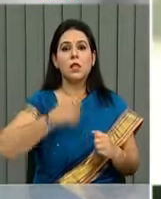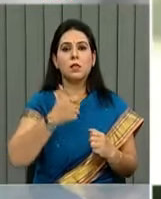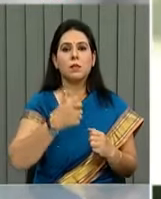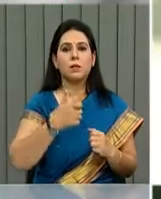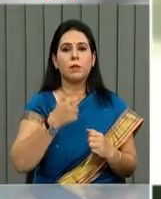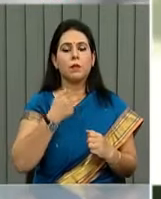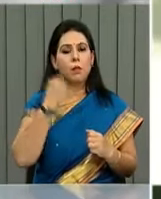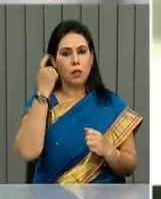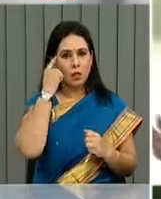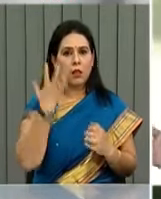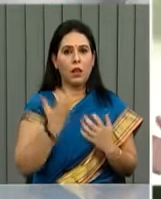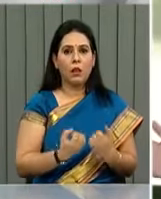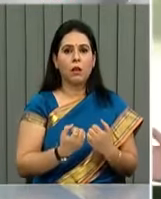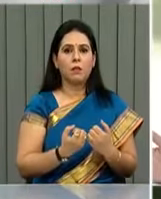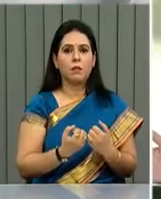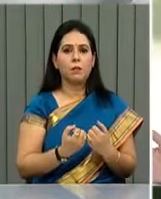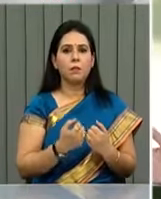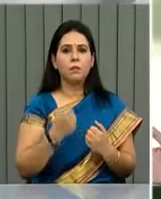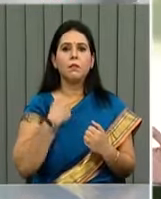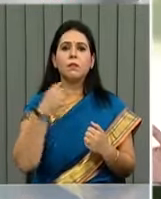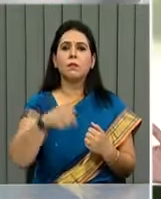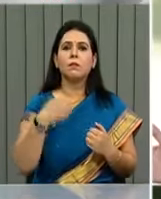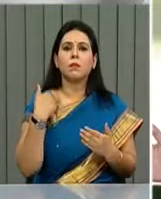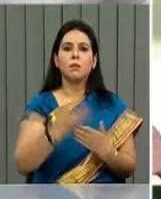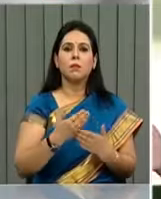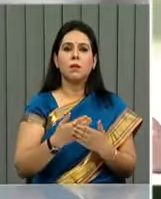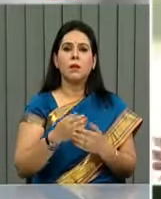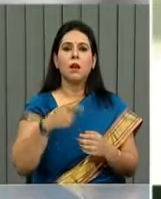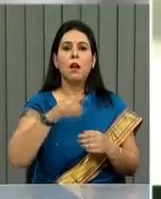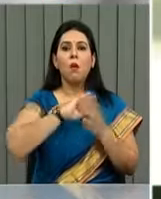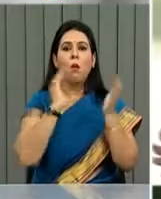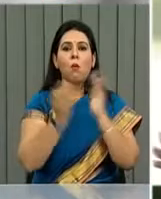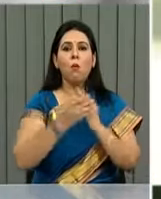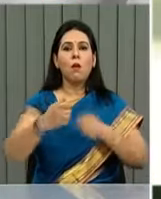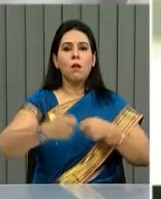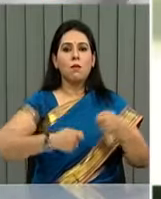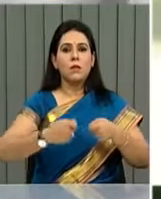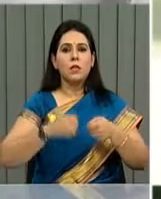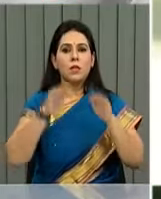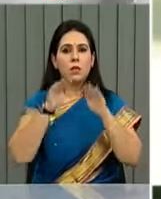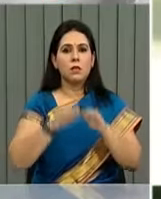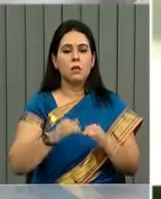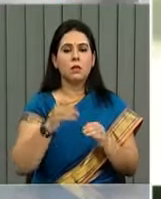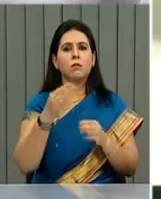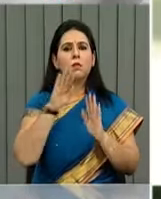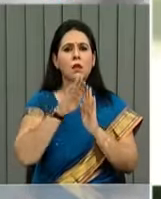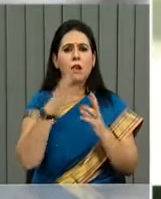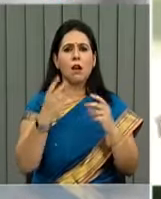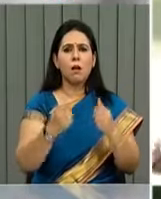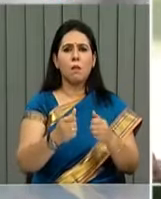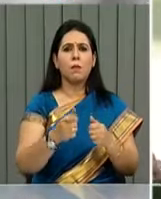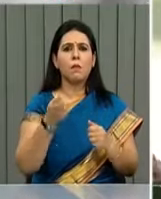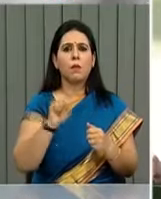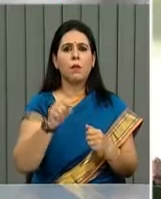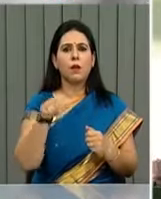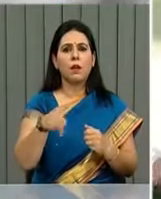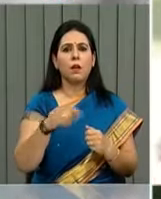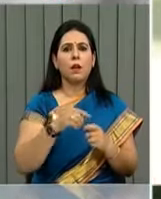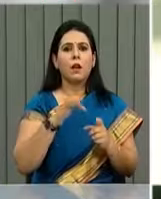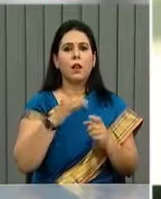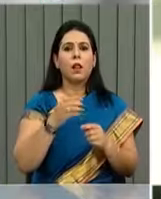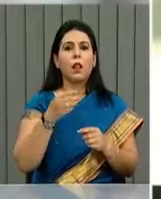हूं कि आज भी हमारे पे असर पड़ा है कि विश्व में व्यापार सुकड़ गया, छोटा हुआ। इसलिए कई बार, एक तो उसका कारण यह